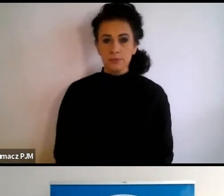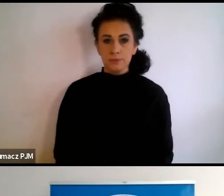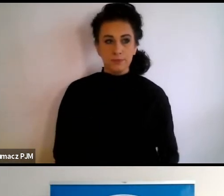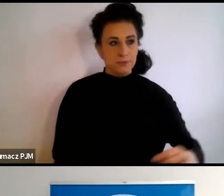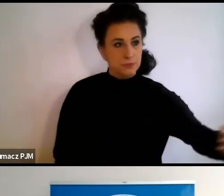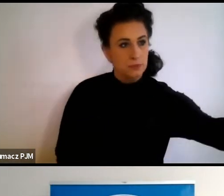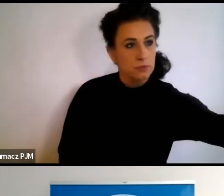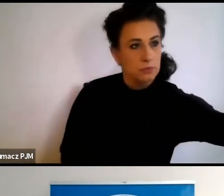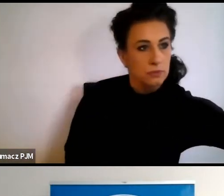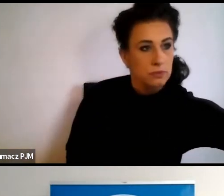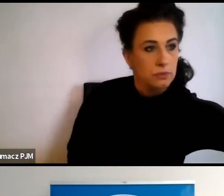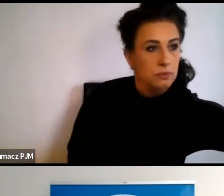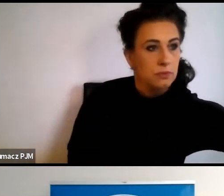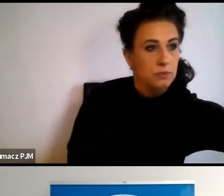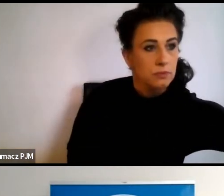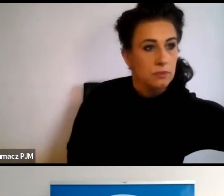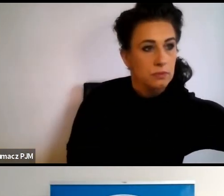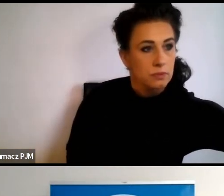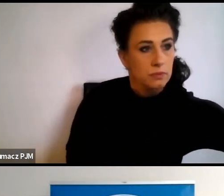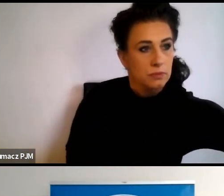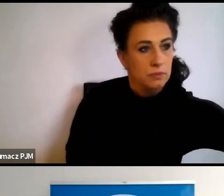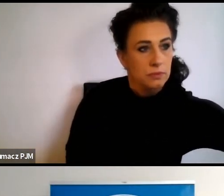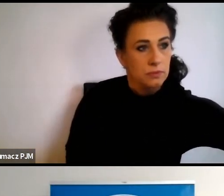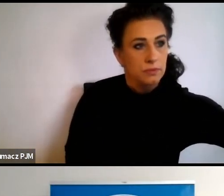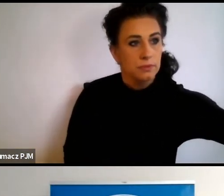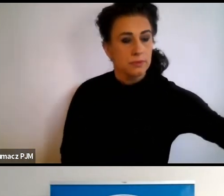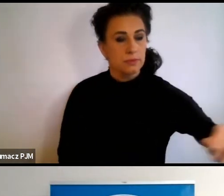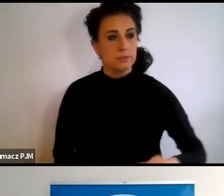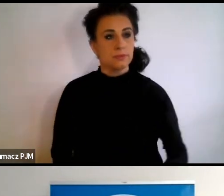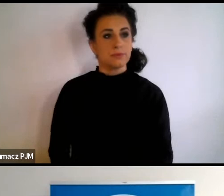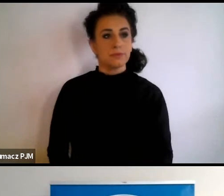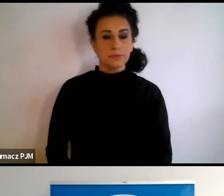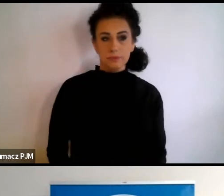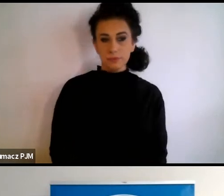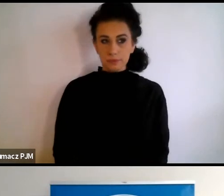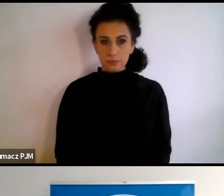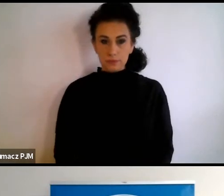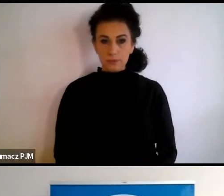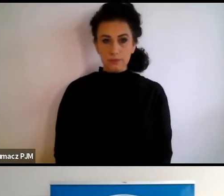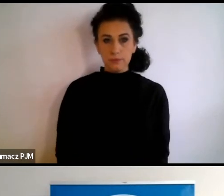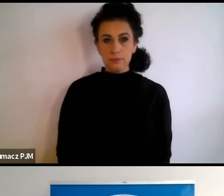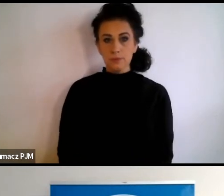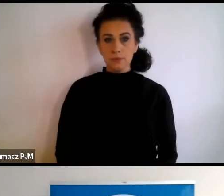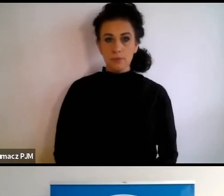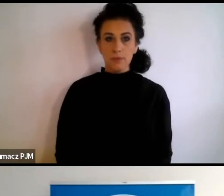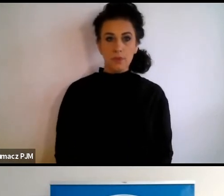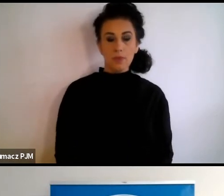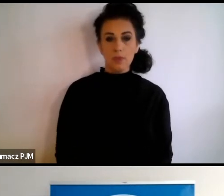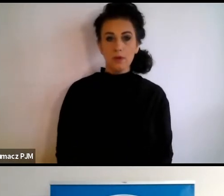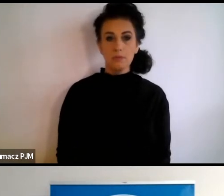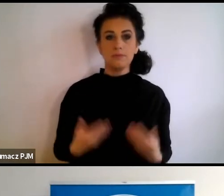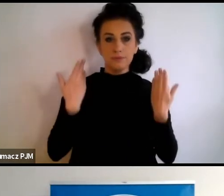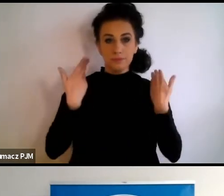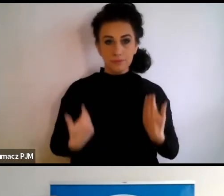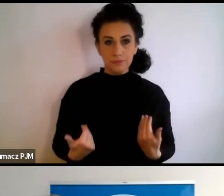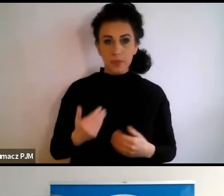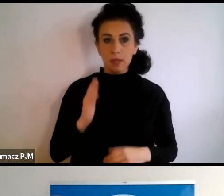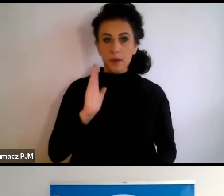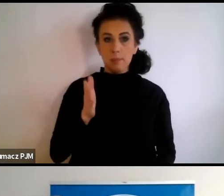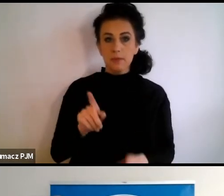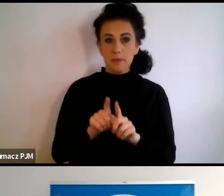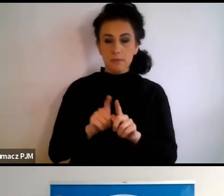i tutaj jak gdyby będę kontynuował ten wątek, ale już w